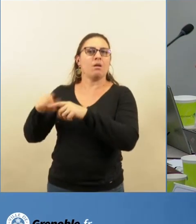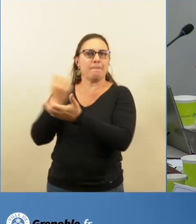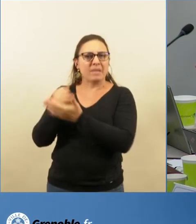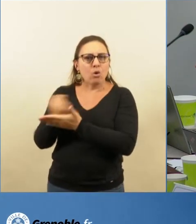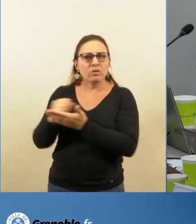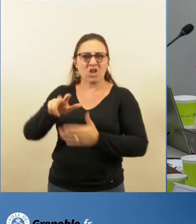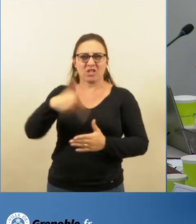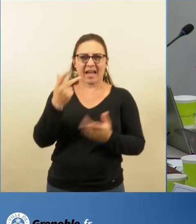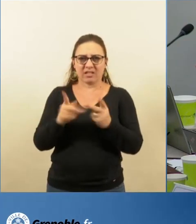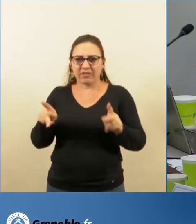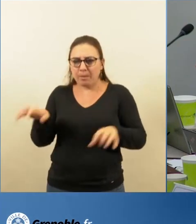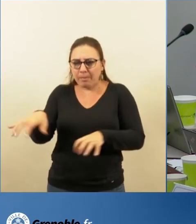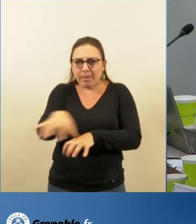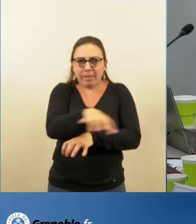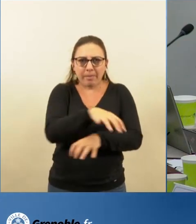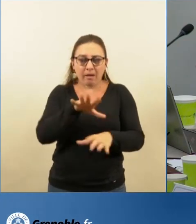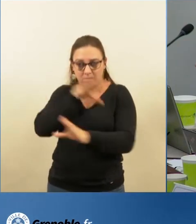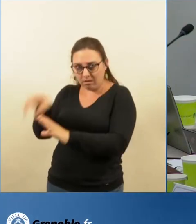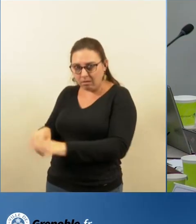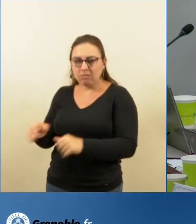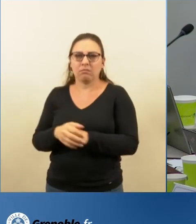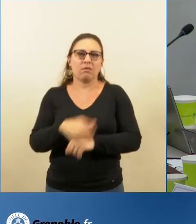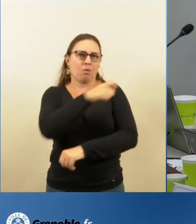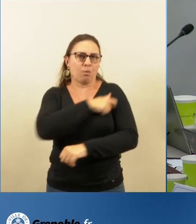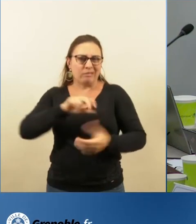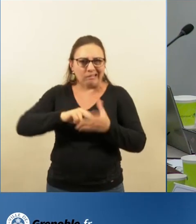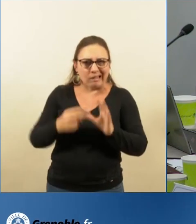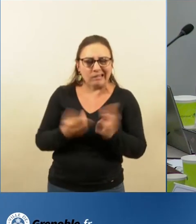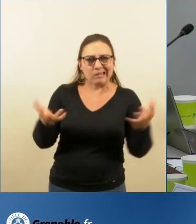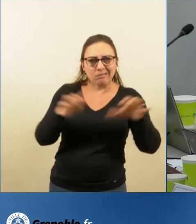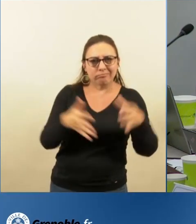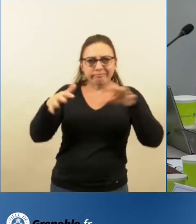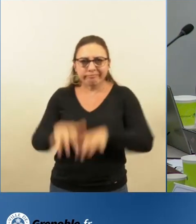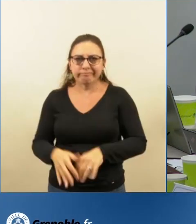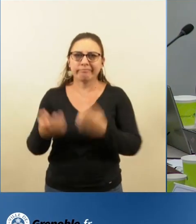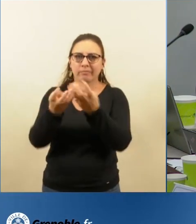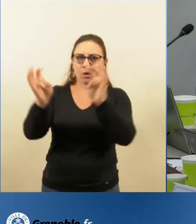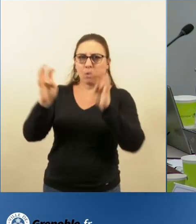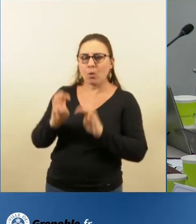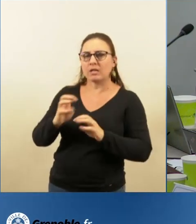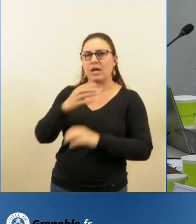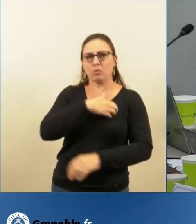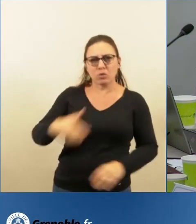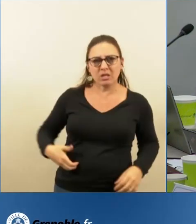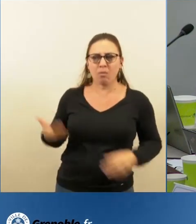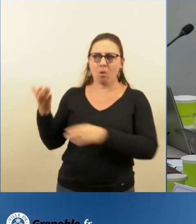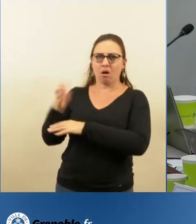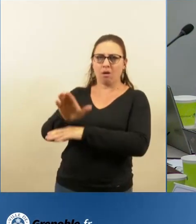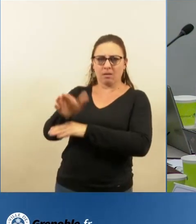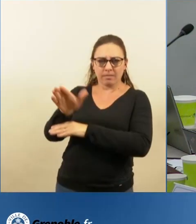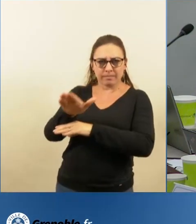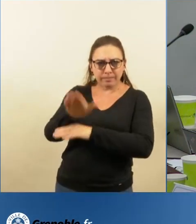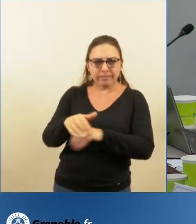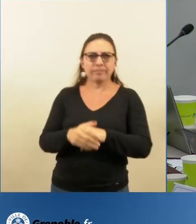13 communes du périmètre de la ZFE des comités techniques des présentations devant les conseils et bureau municipaux du projet des présentations